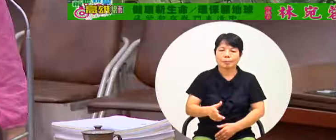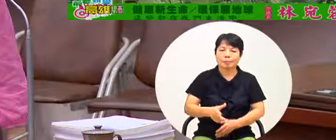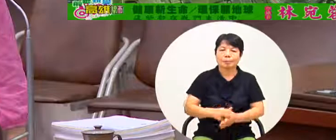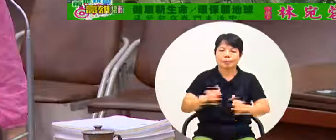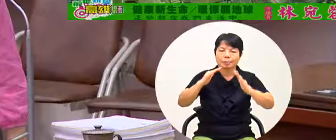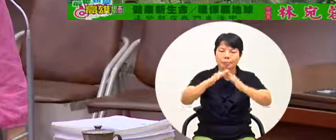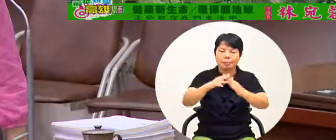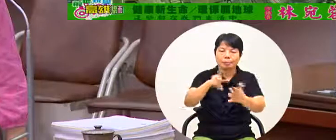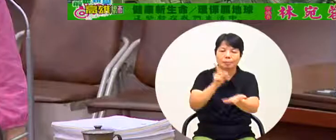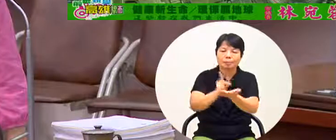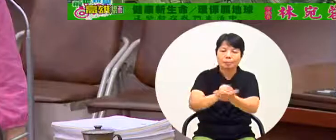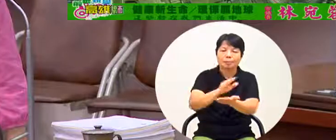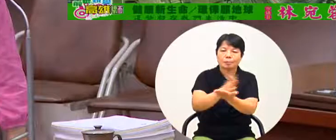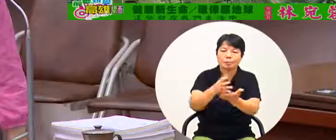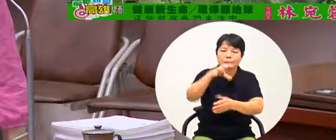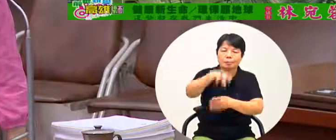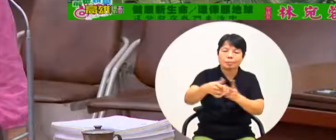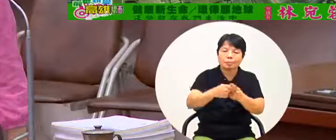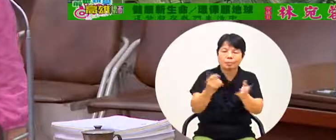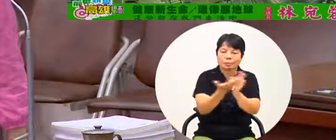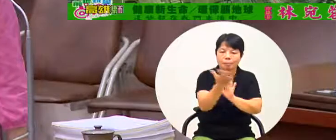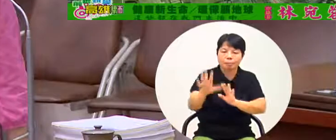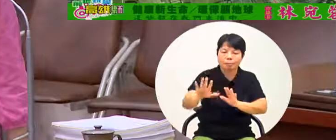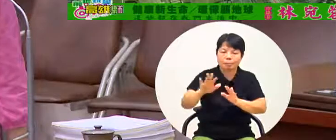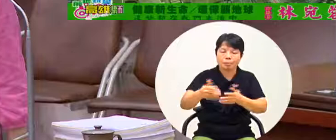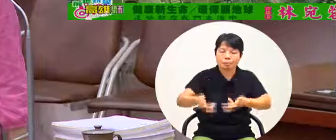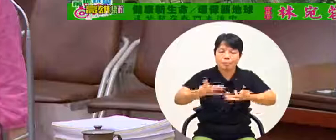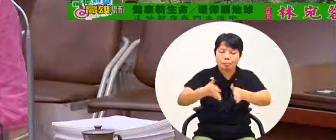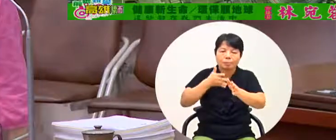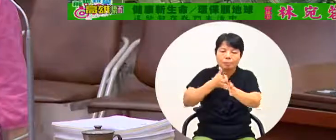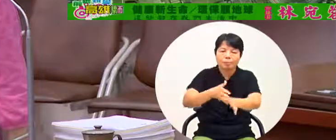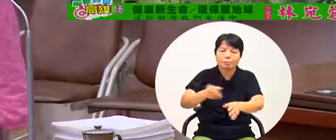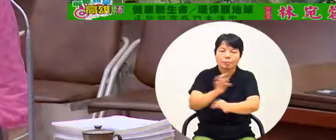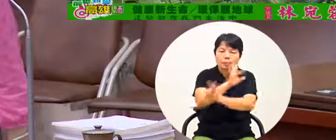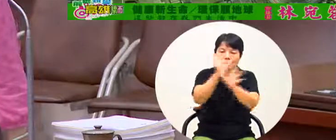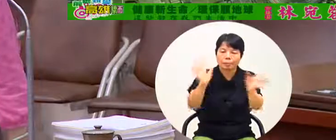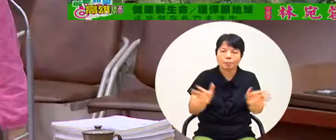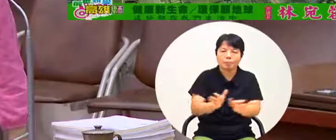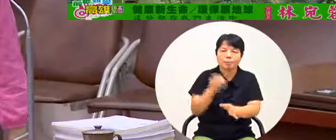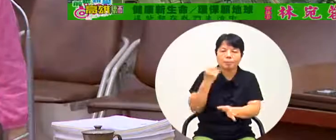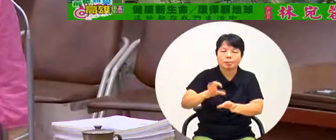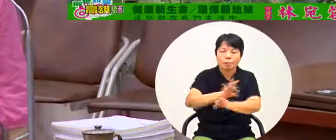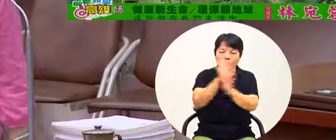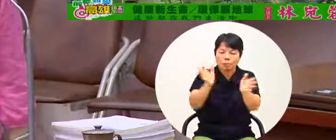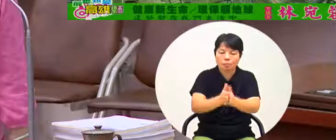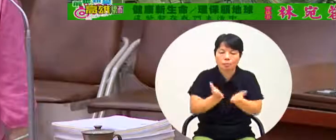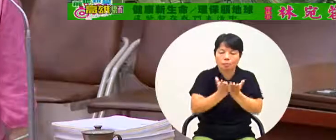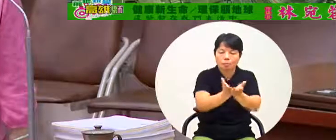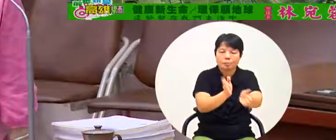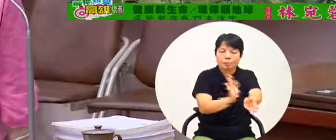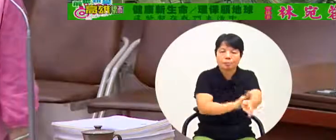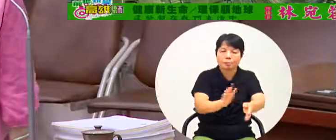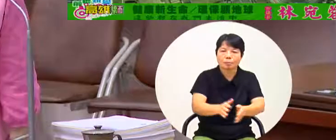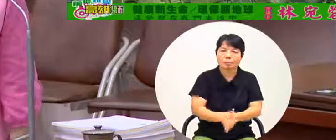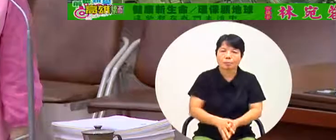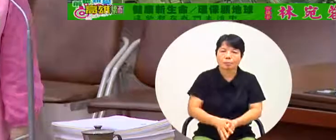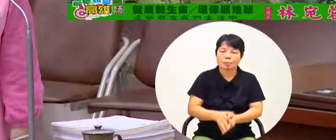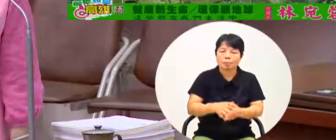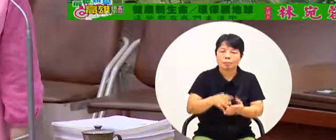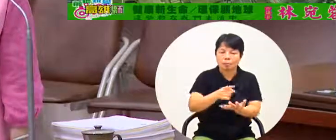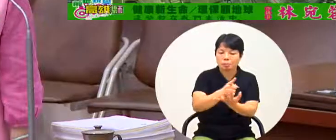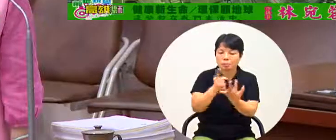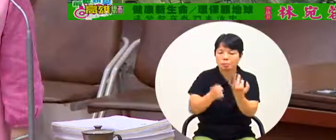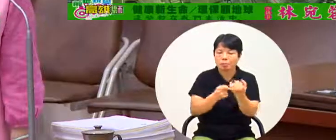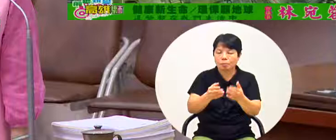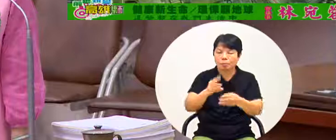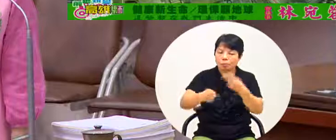馆、轻轨，还有新湾码头，这个一带哈、哦，我们要如何来提升我们的